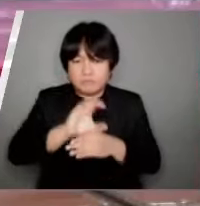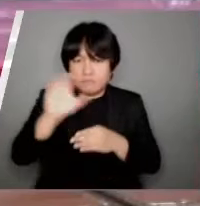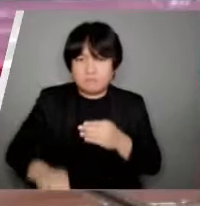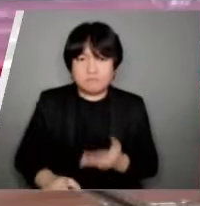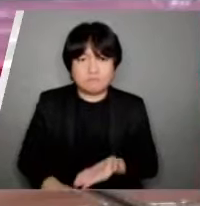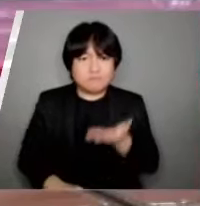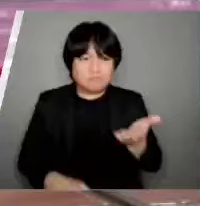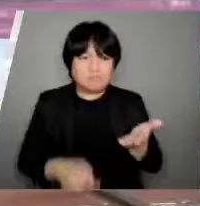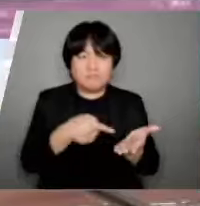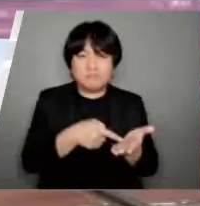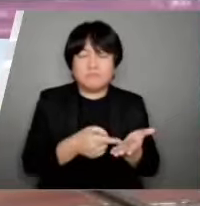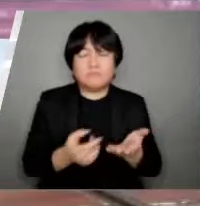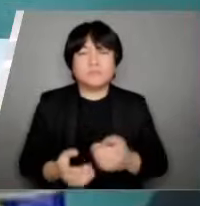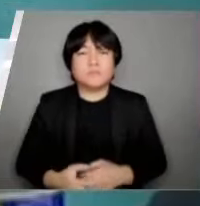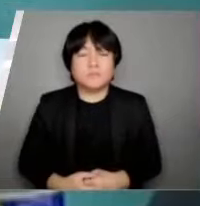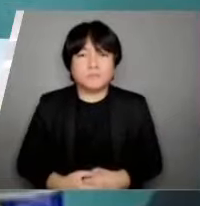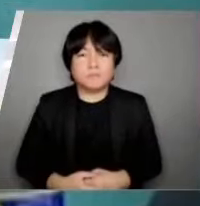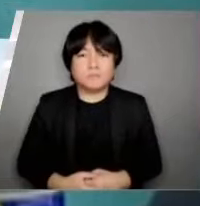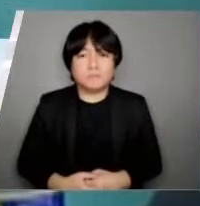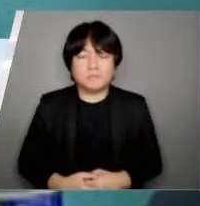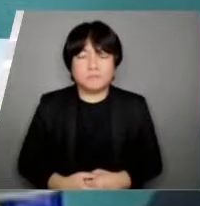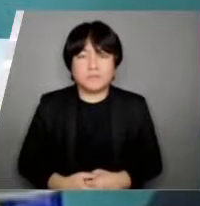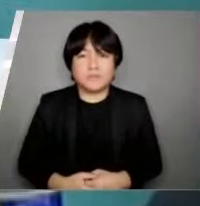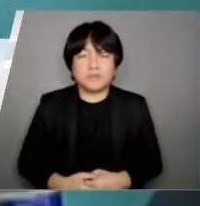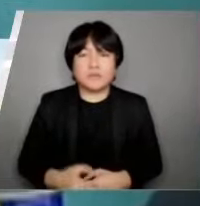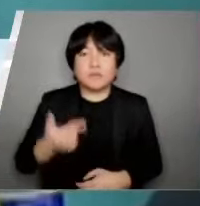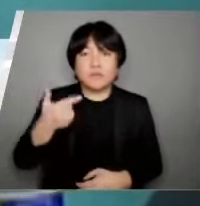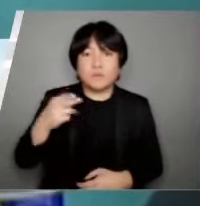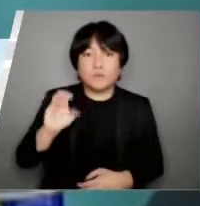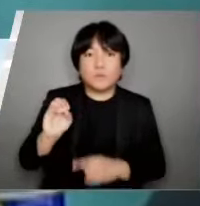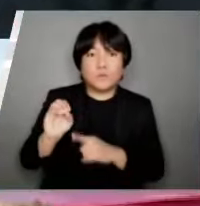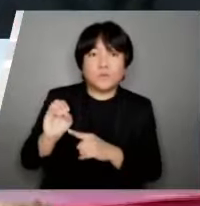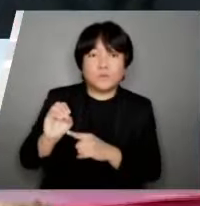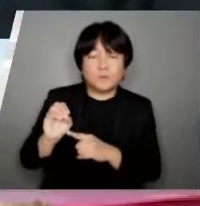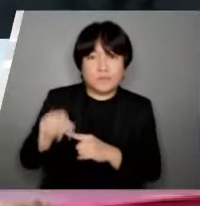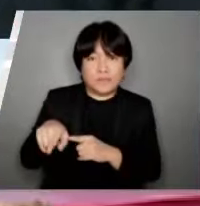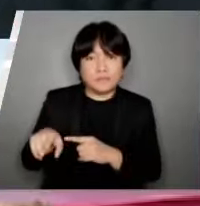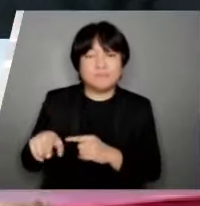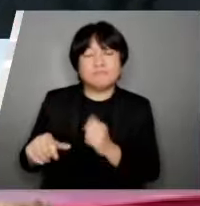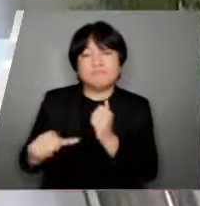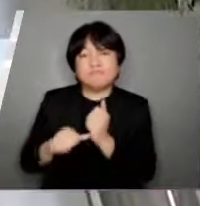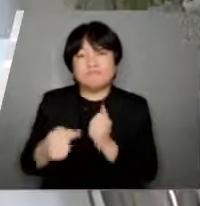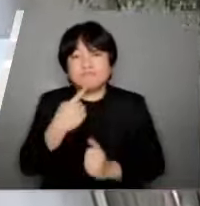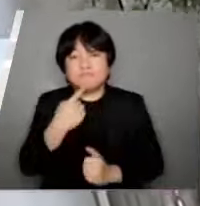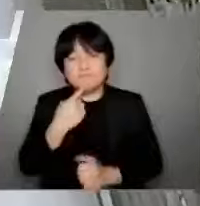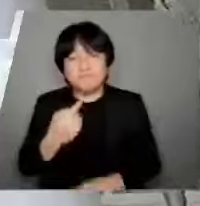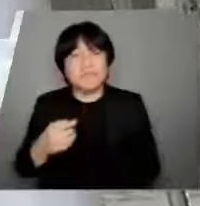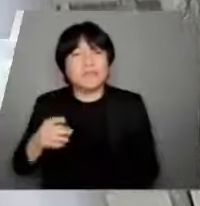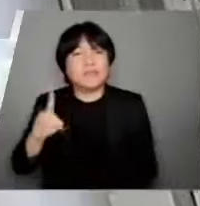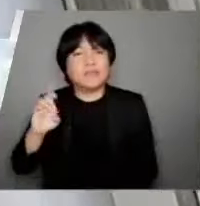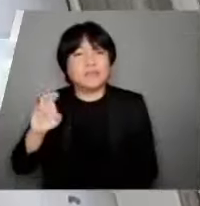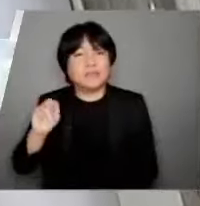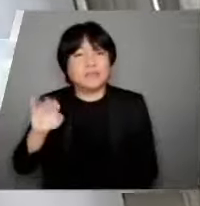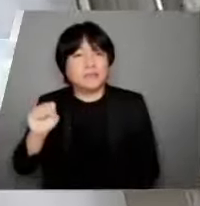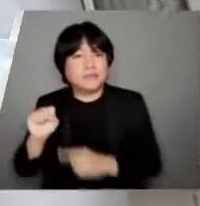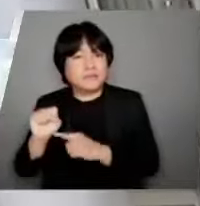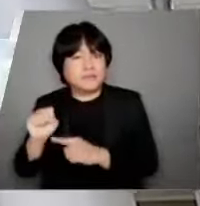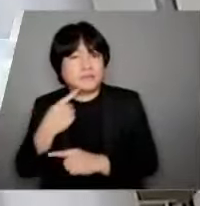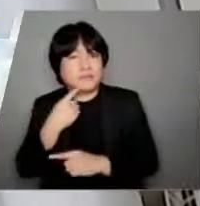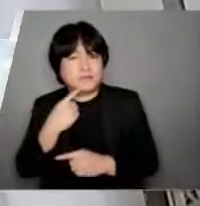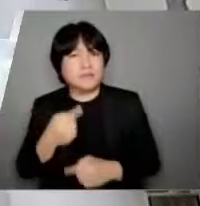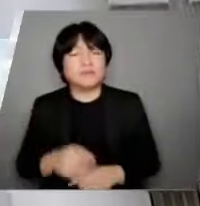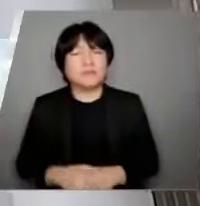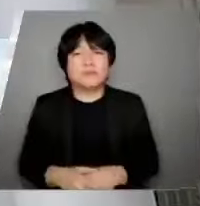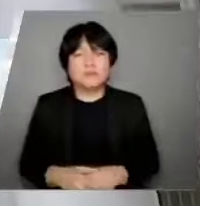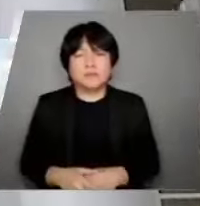kapwa respondent naman ni Guo na si dating Technology and Livelihood Resources Center official Dennis Cunanan, personal na humarap sa prosecutors